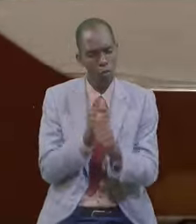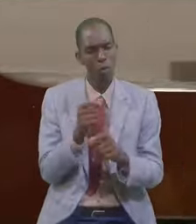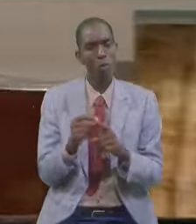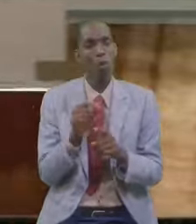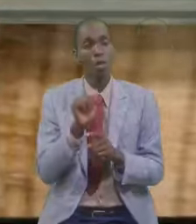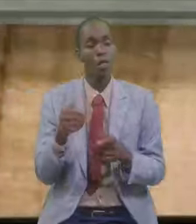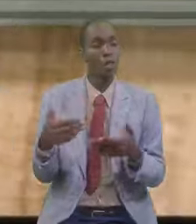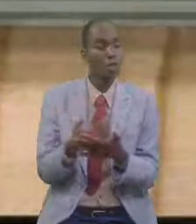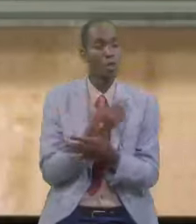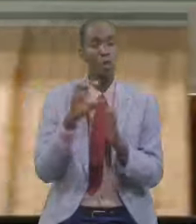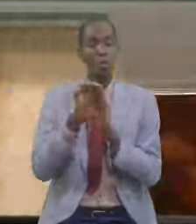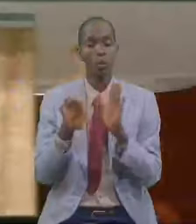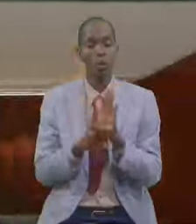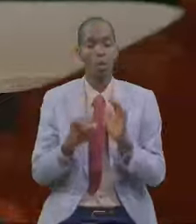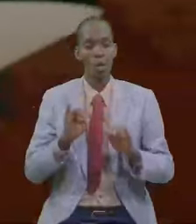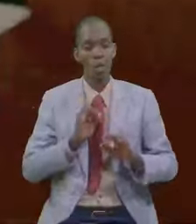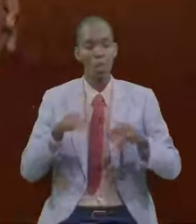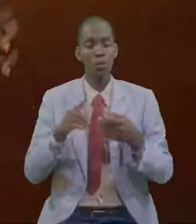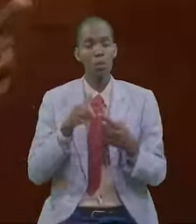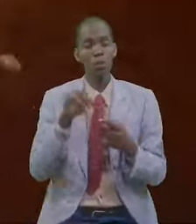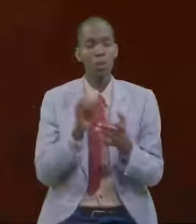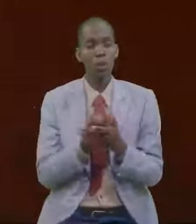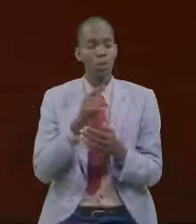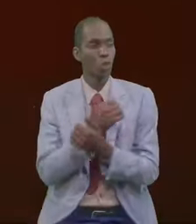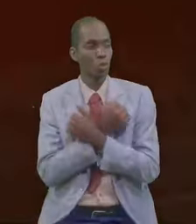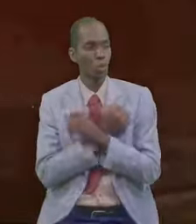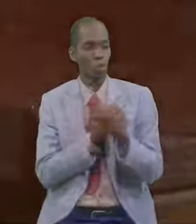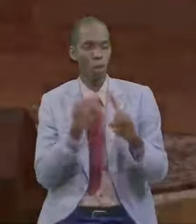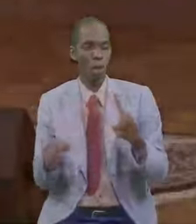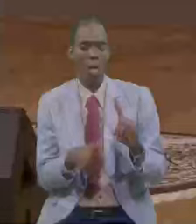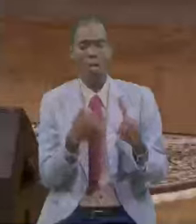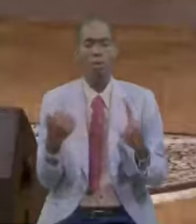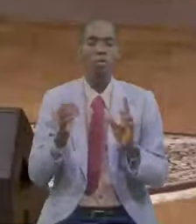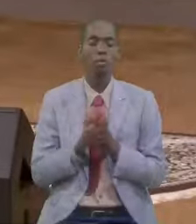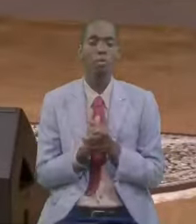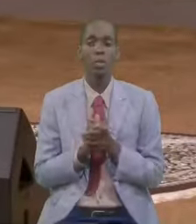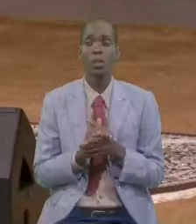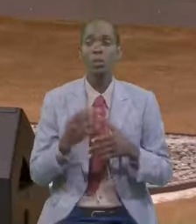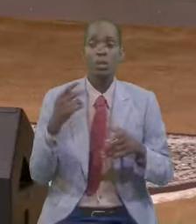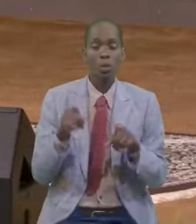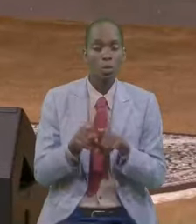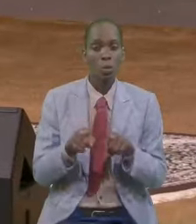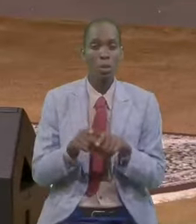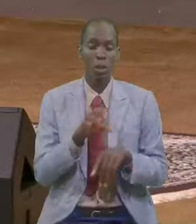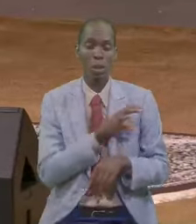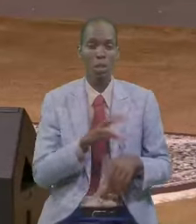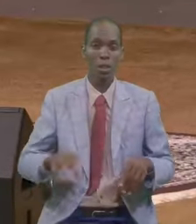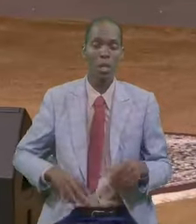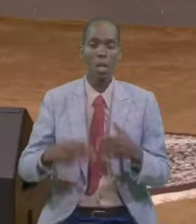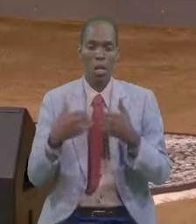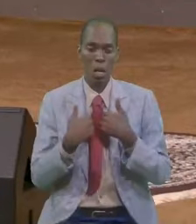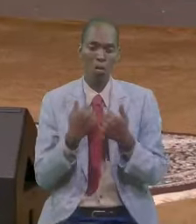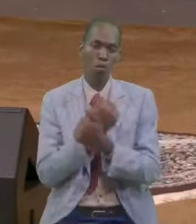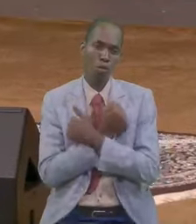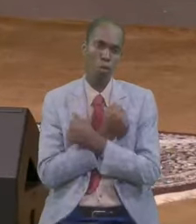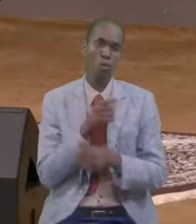Je vous donne un commandement nouveau. Aimez-vous les uns les autres. comme moi je vous ai